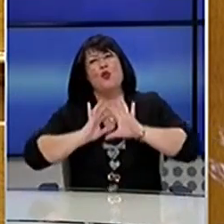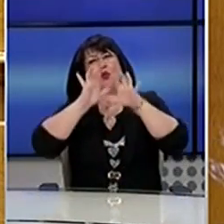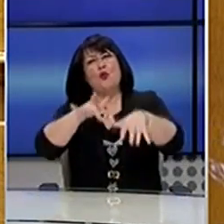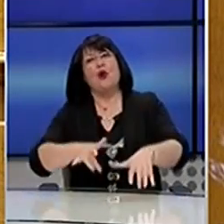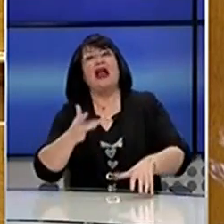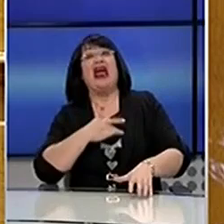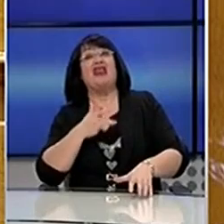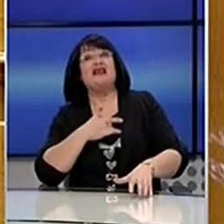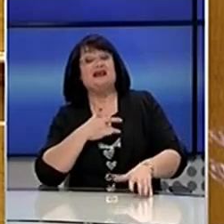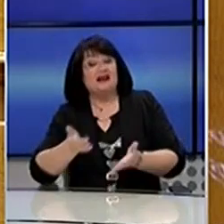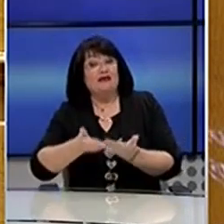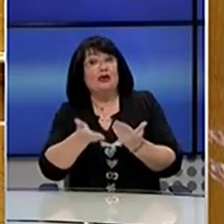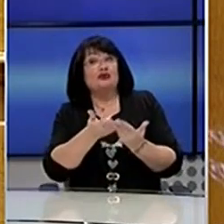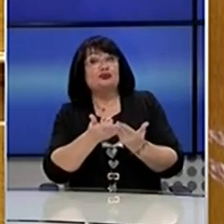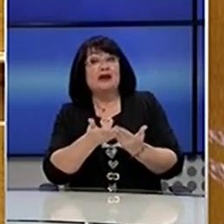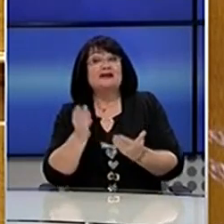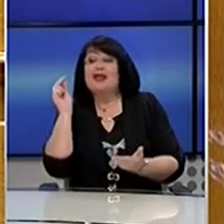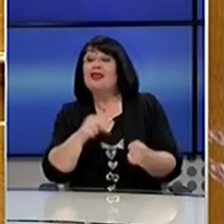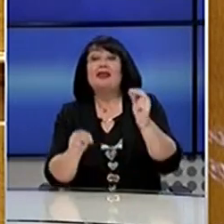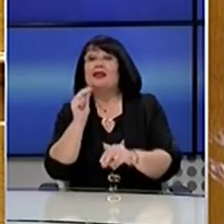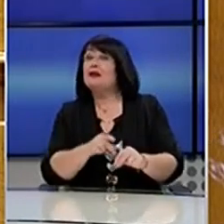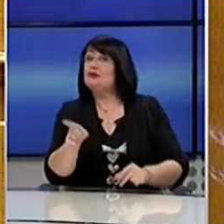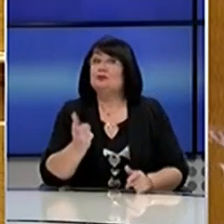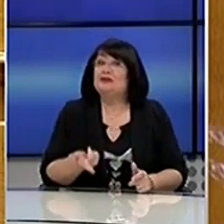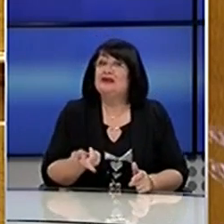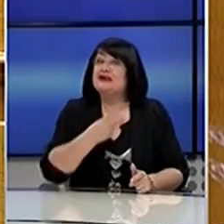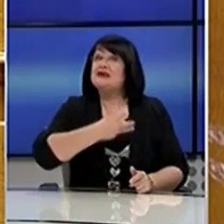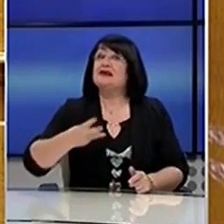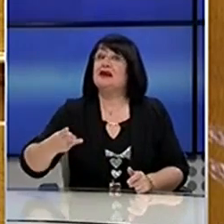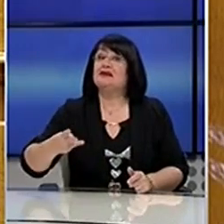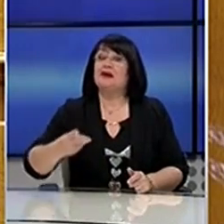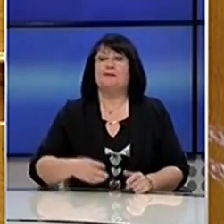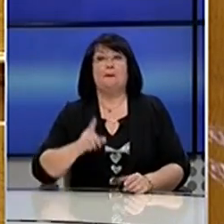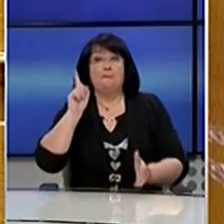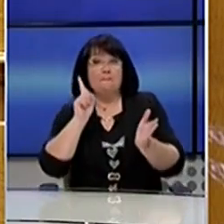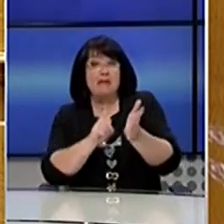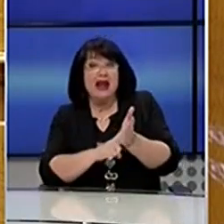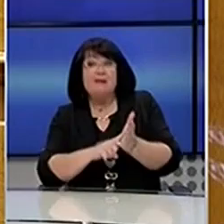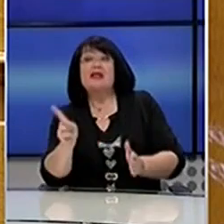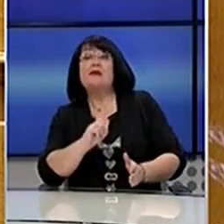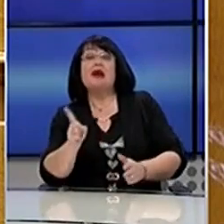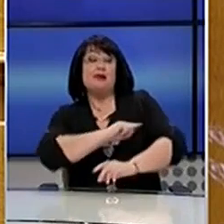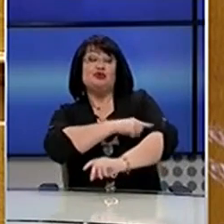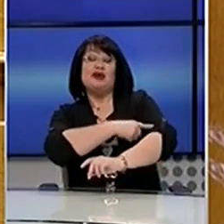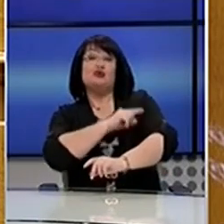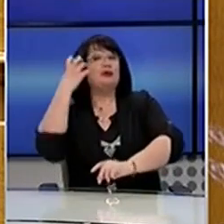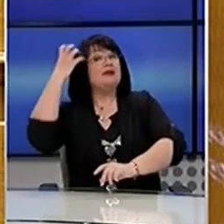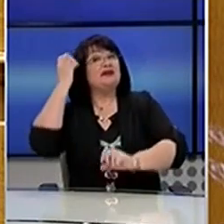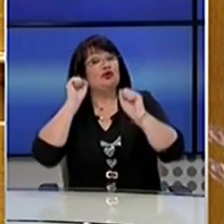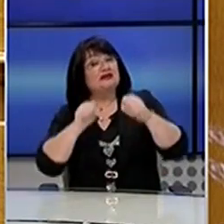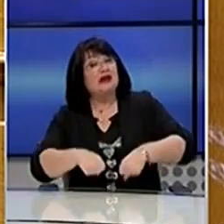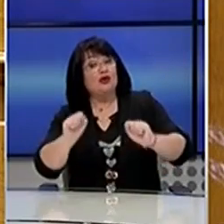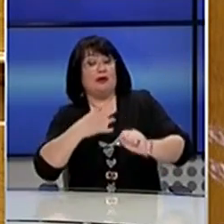το ψηφίσατε. Τελικά πρέπει ή δεν πρέπει να εμπιστευόμαστε τους ειδικούς?